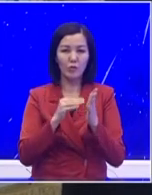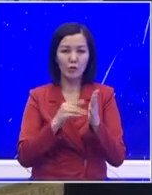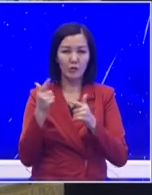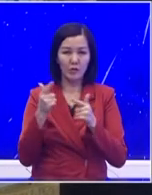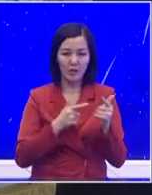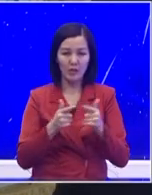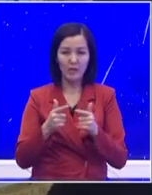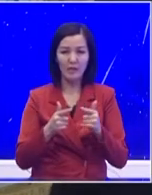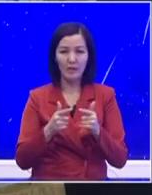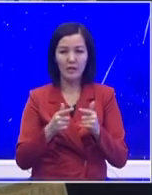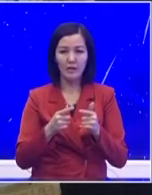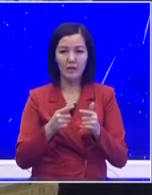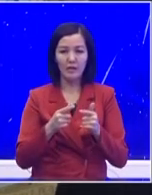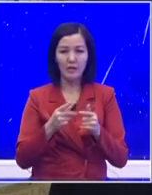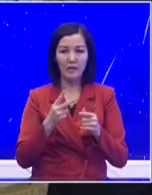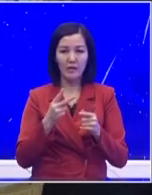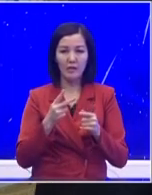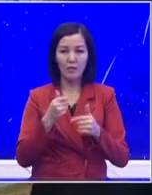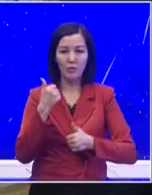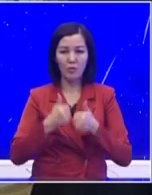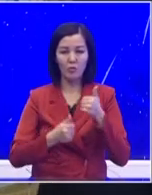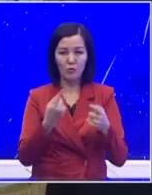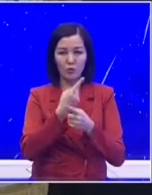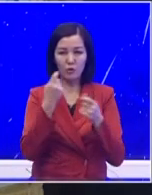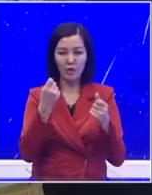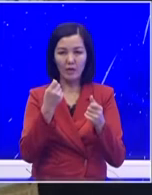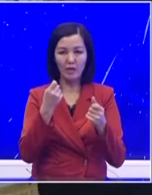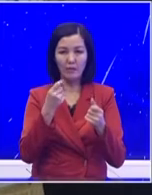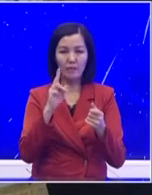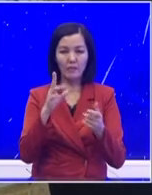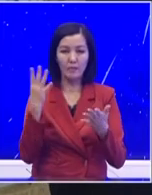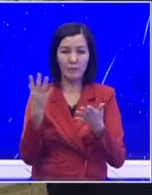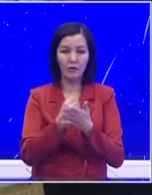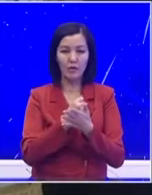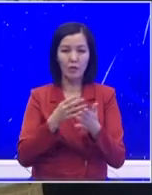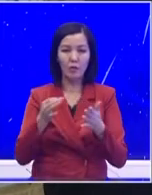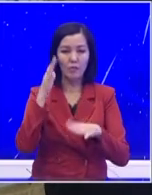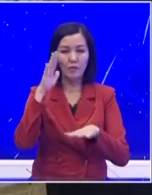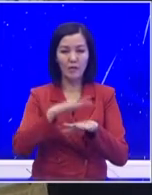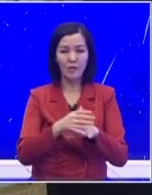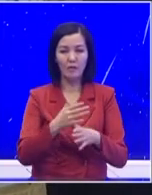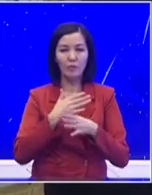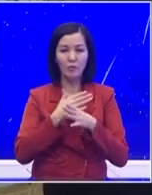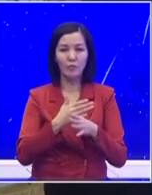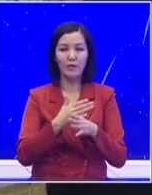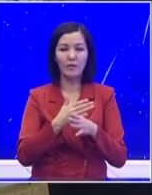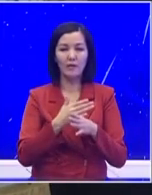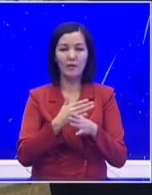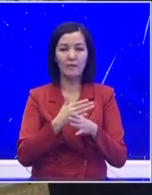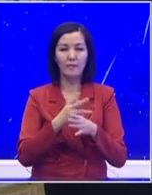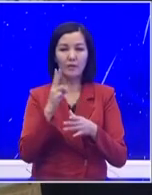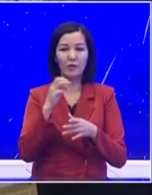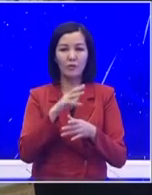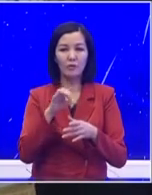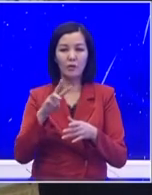Өтті. Енді осы ақпан айында конкурс өтіп, соған облыс басшысы Амандық Ғаббасұлының көмегімен 200